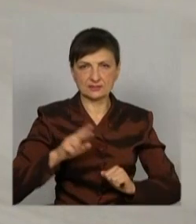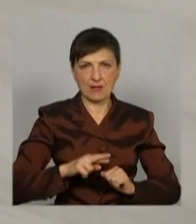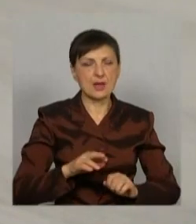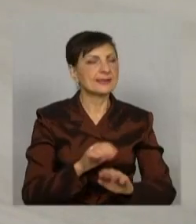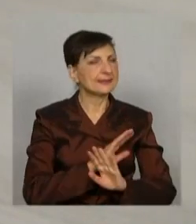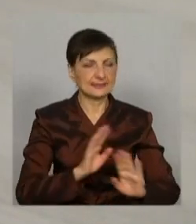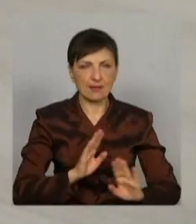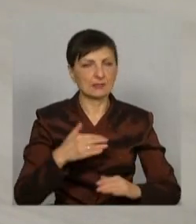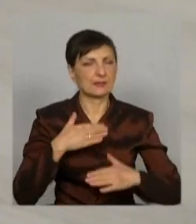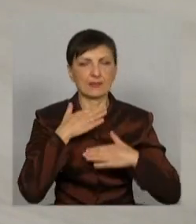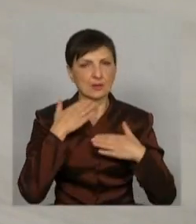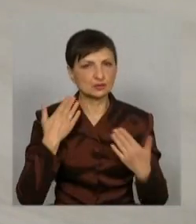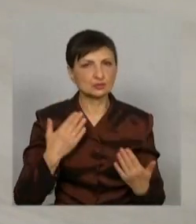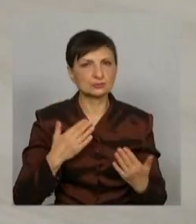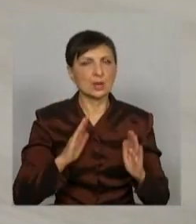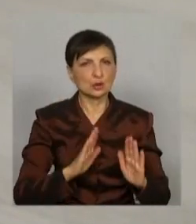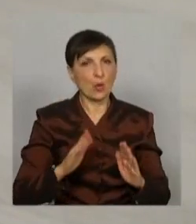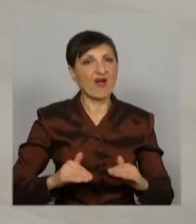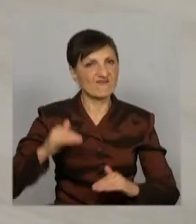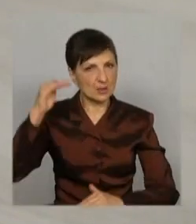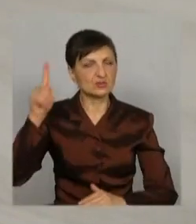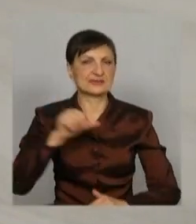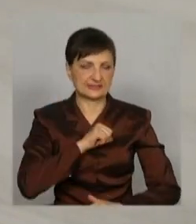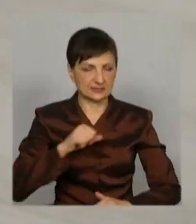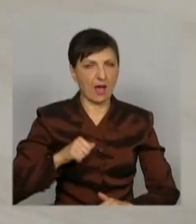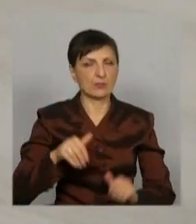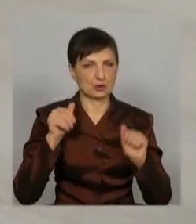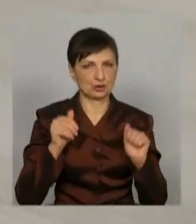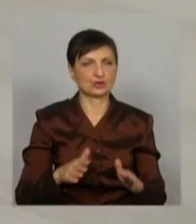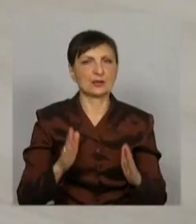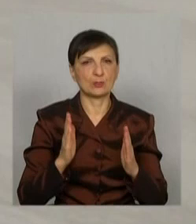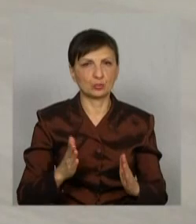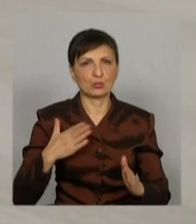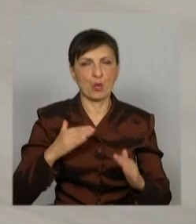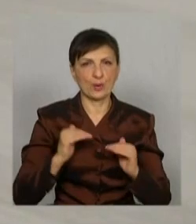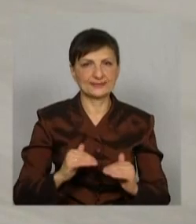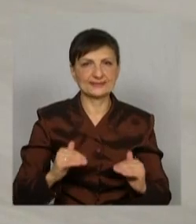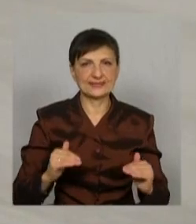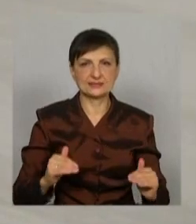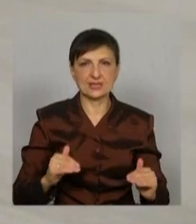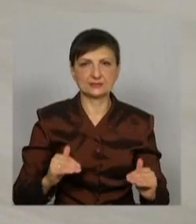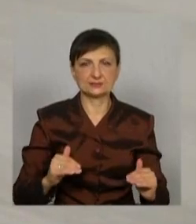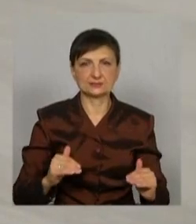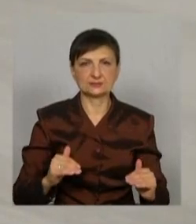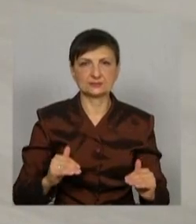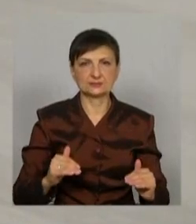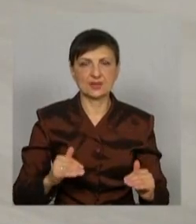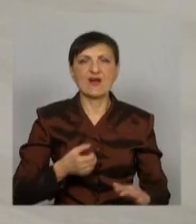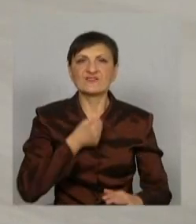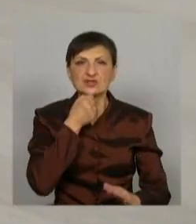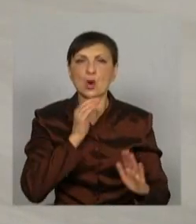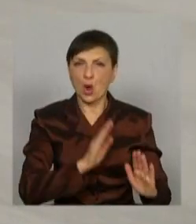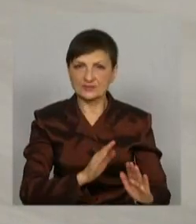надо не хочу когда только вот рука будет будут что когда уже взрослый